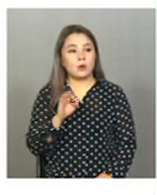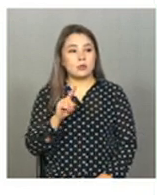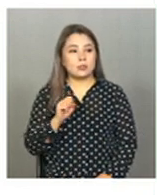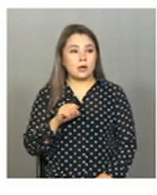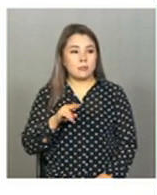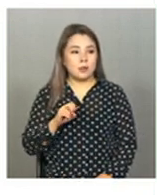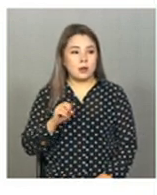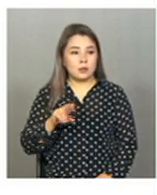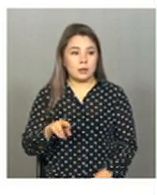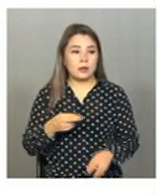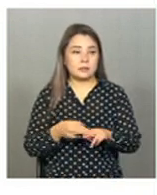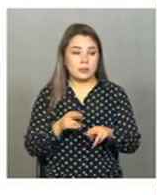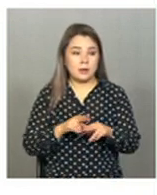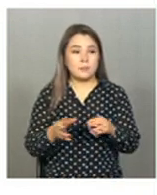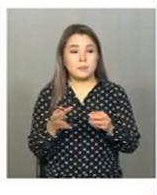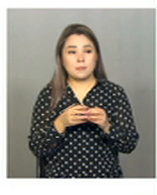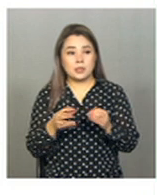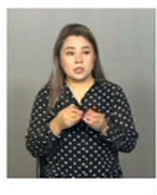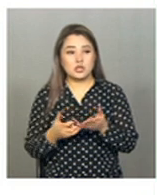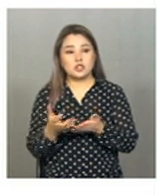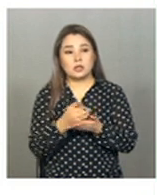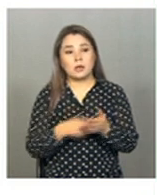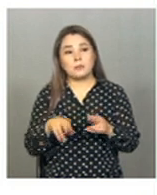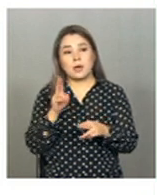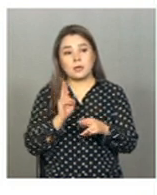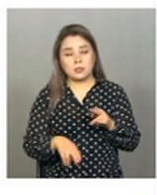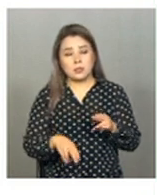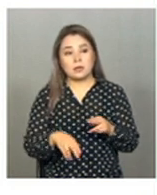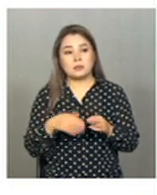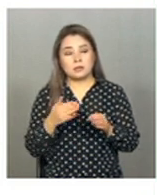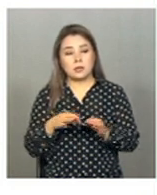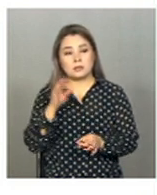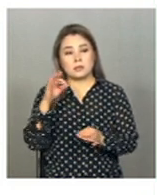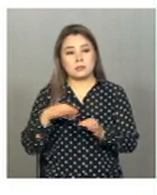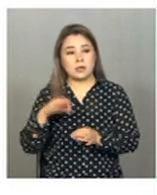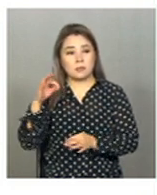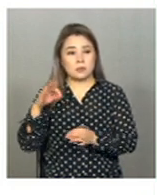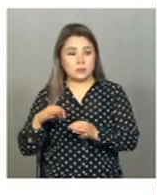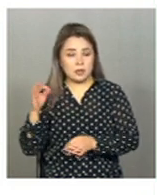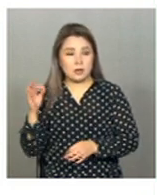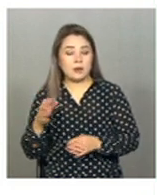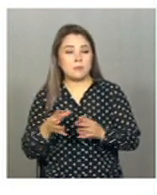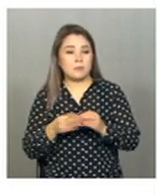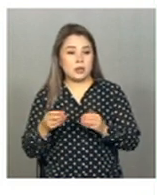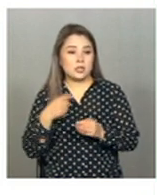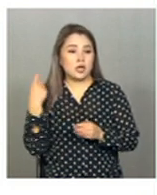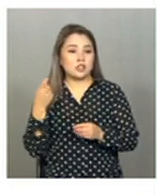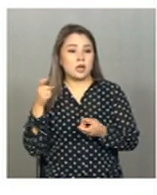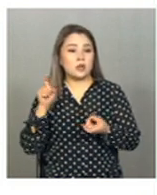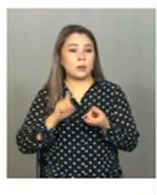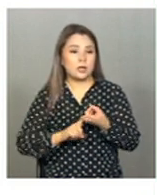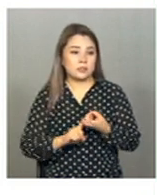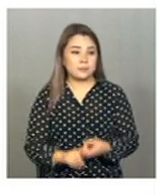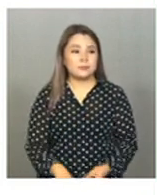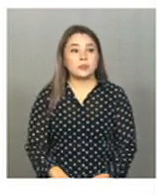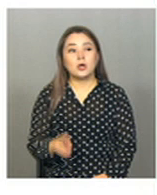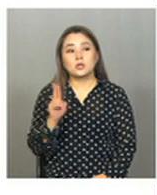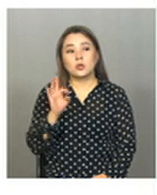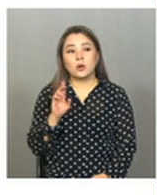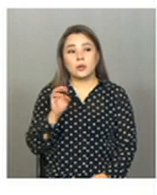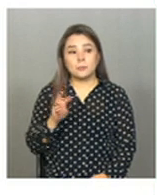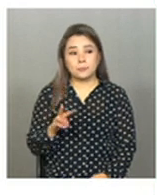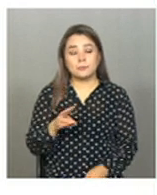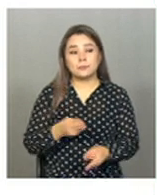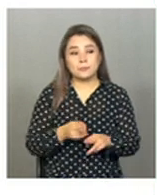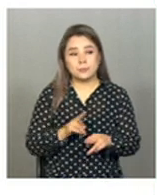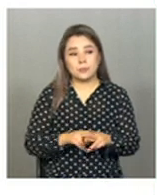мағынасы мақта жиналып біткеннен кейінгі сабағы, ол мақта шаруашылығына байланысты. Тоқым,